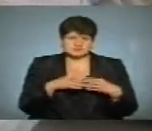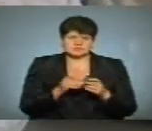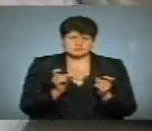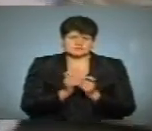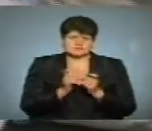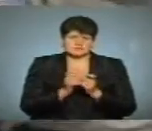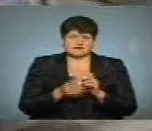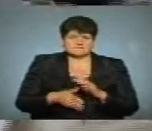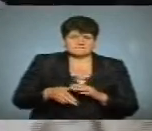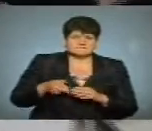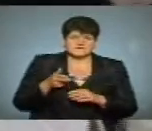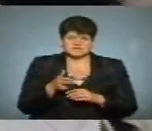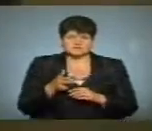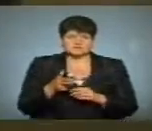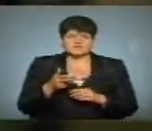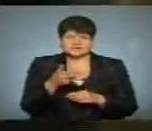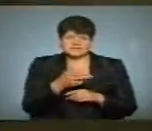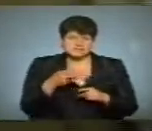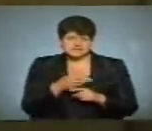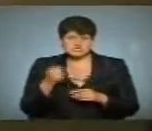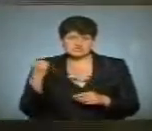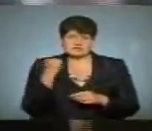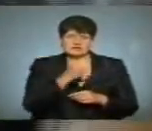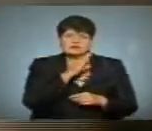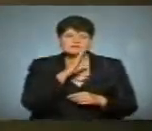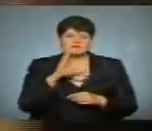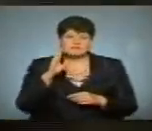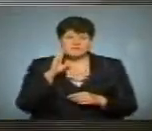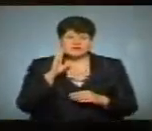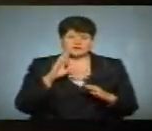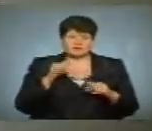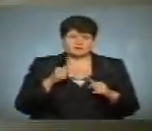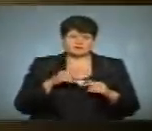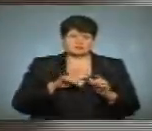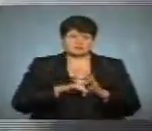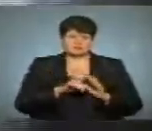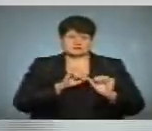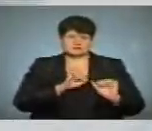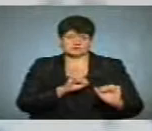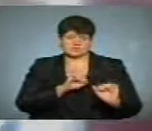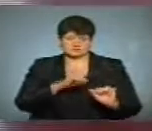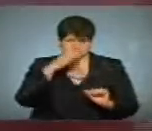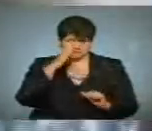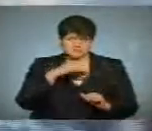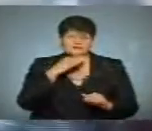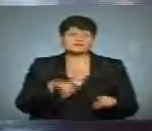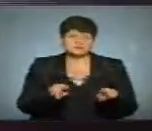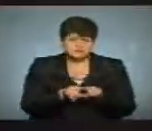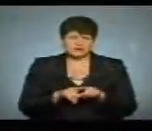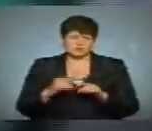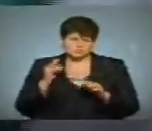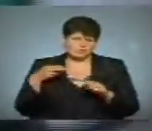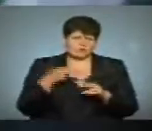витягнув кишеньковий ніж і вдарив ним свою матір. За неї, каже Інна Вівчар, заступився відчим чоловіка, якого він теж поранив